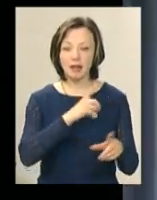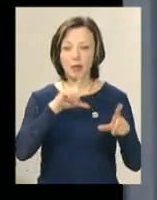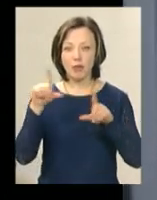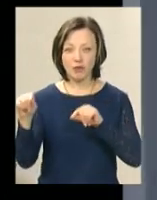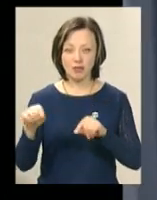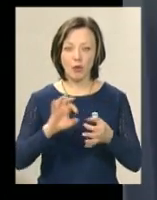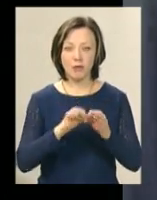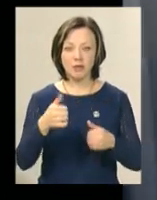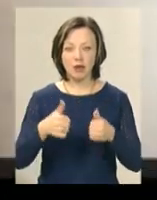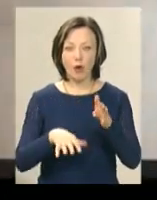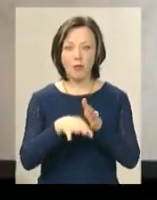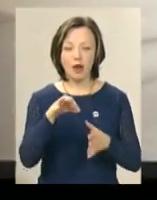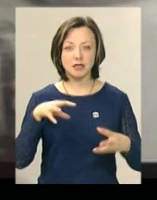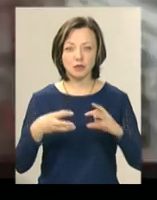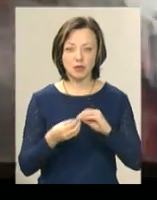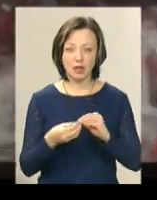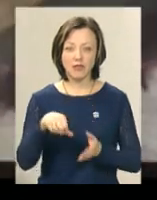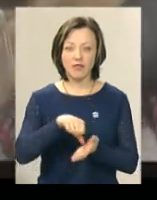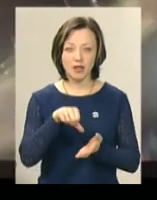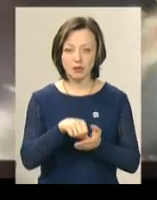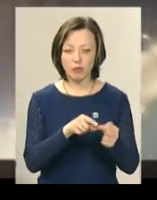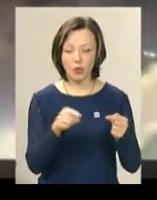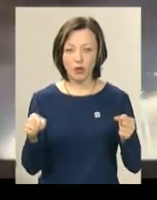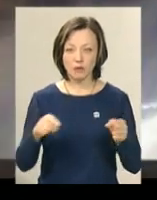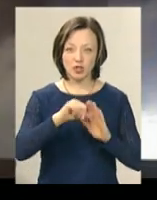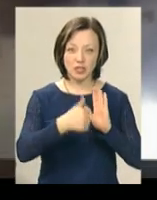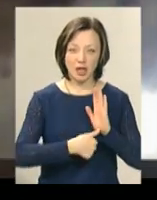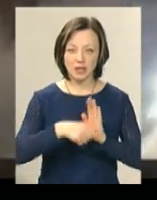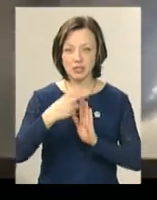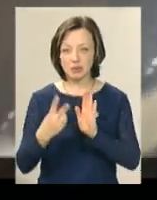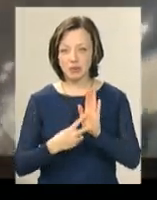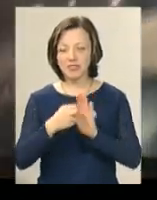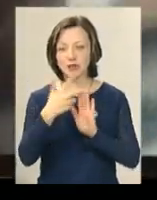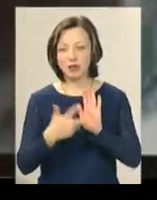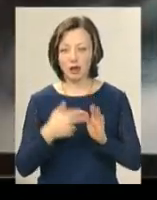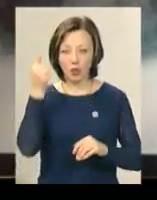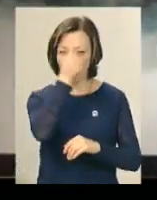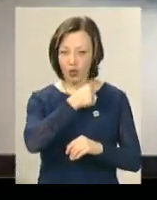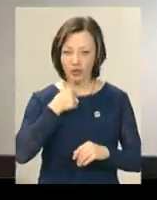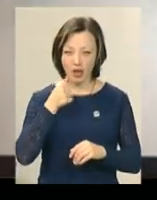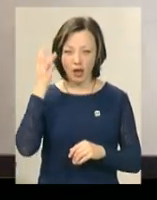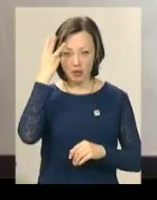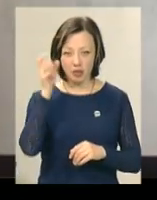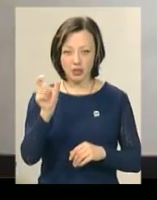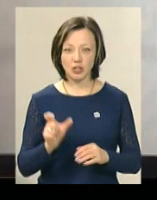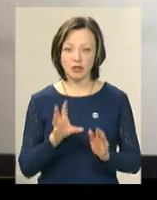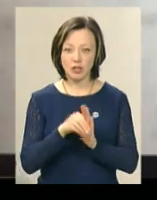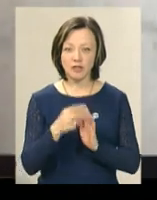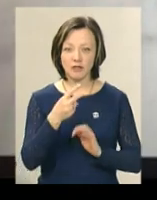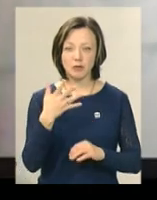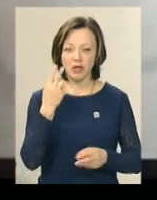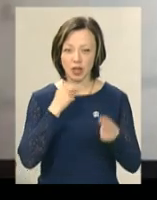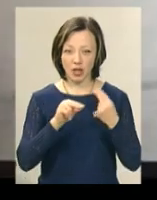старт чотириріччя обирали за результатами їх виступів протягом 2016-2018 років. Хмельничанка увійшла до 25